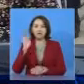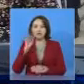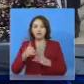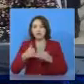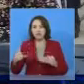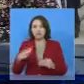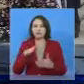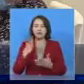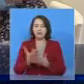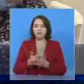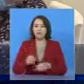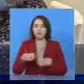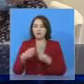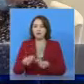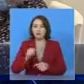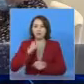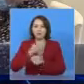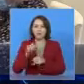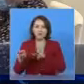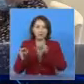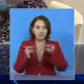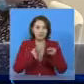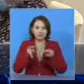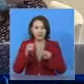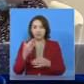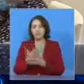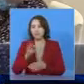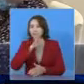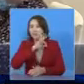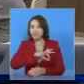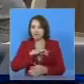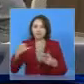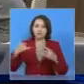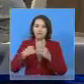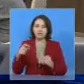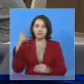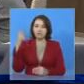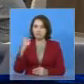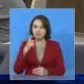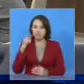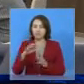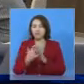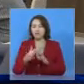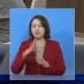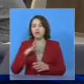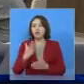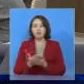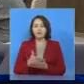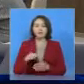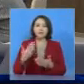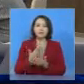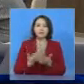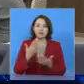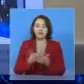земель. Кроме того, поручено усилить контроль за рациональным использованием земель сельскохозяйственного назначения. И в ходе